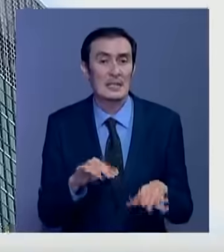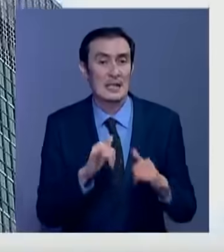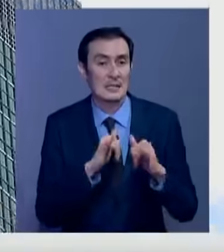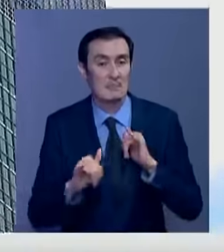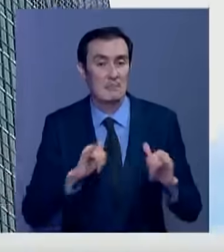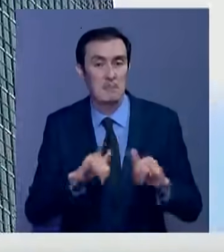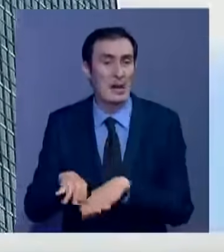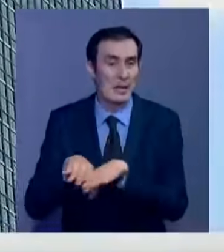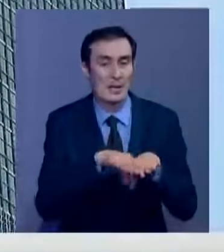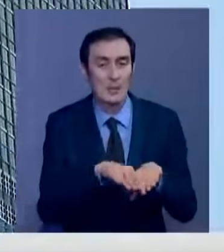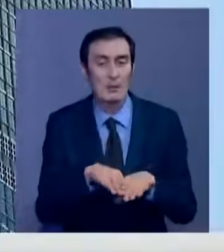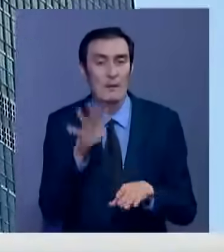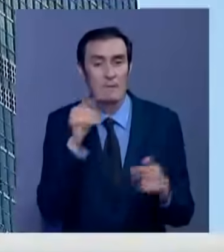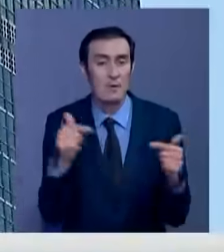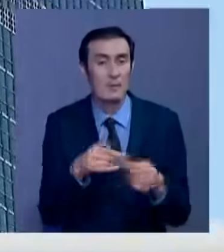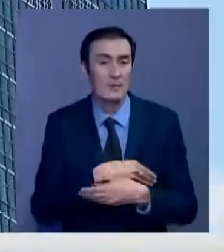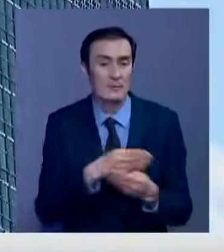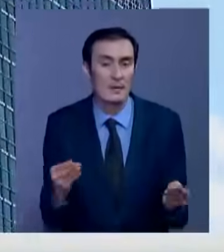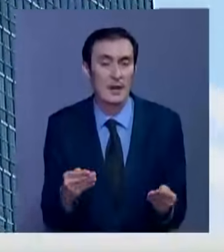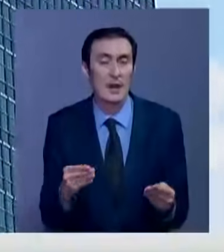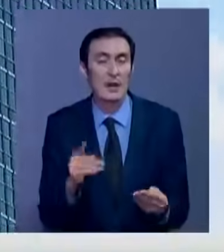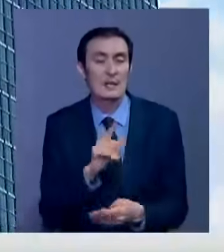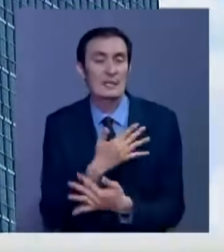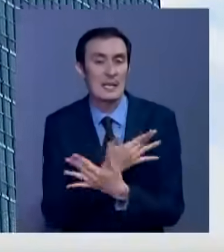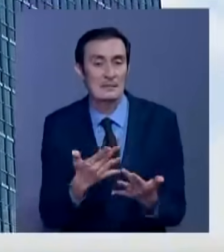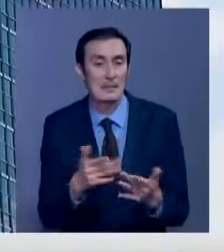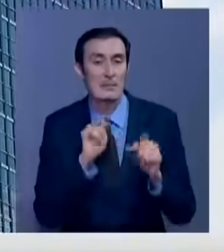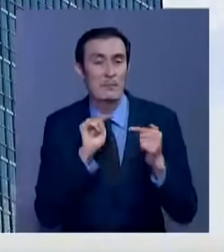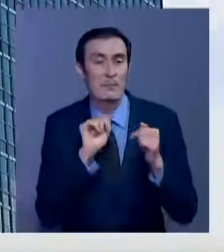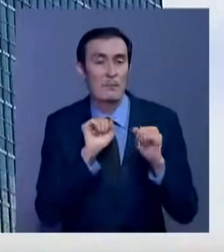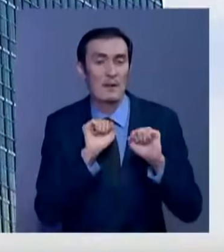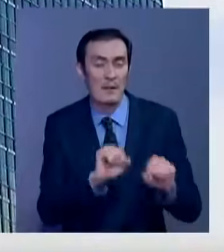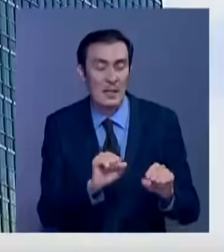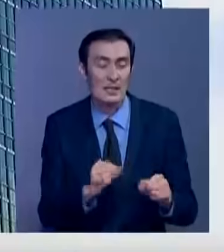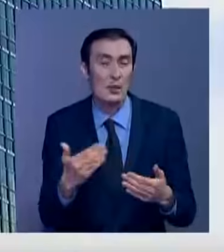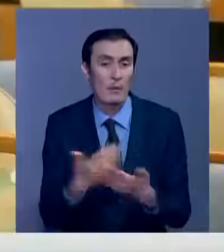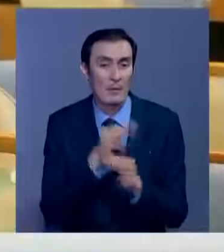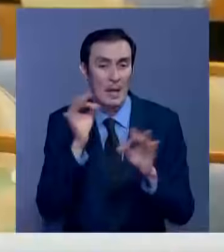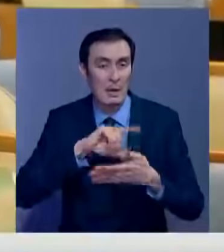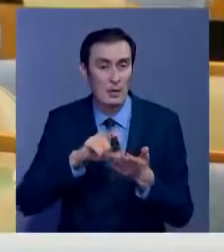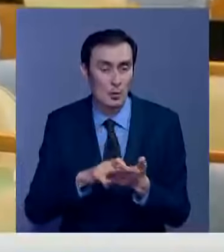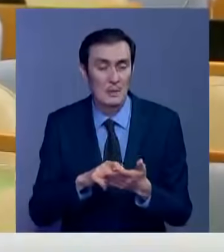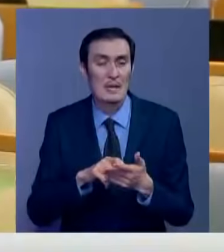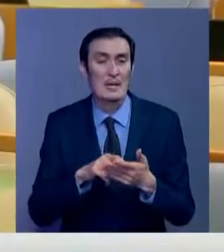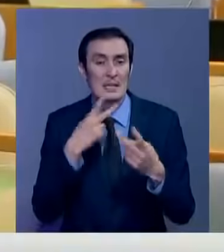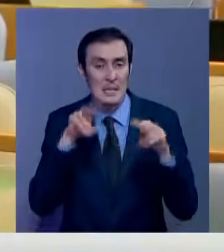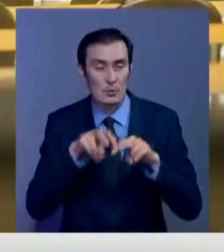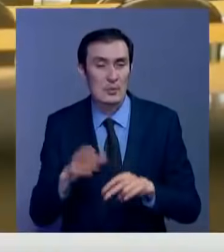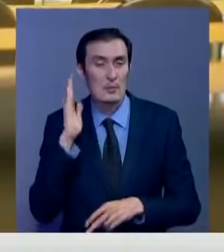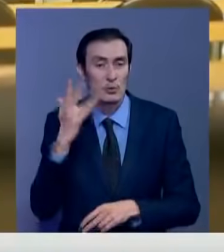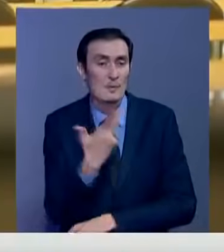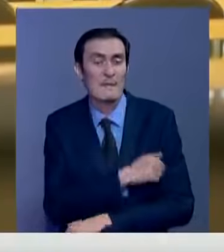транспарентному и своевременному доступу к средствам профилактики, лабораторным исследованиям, новым средствам диагностики и